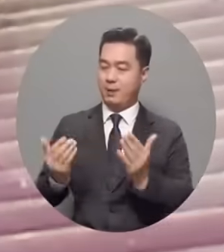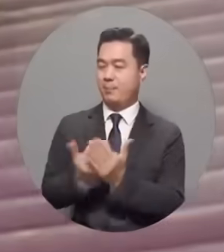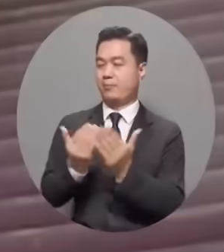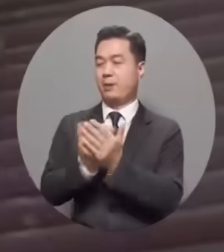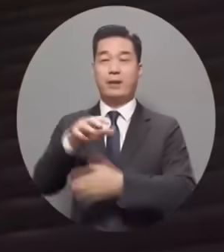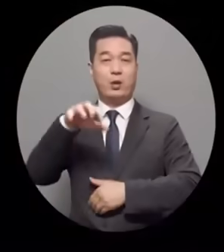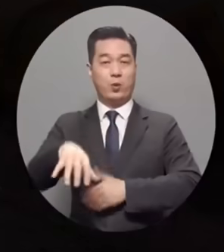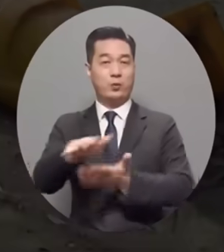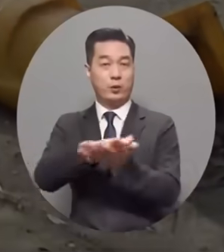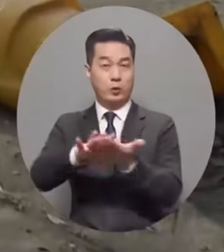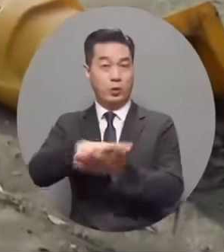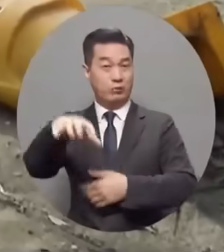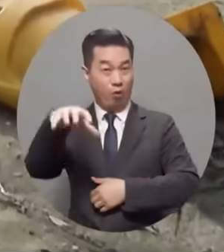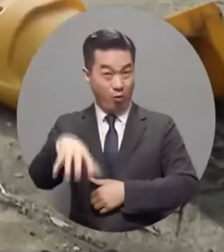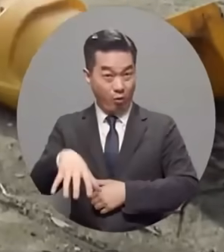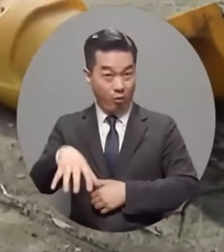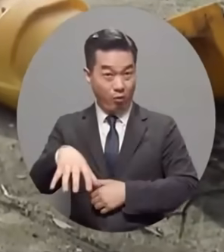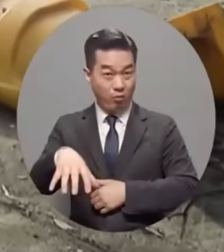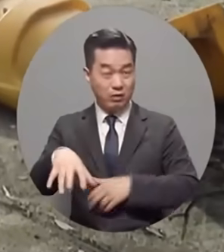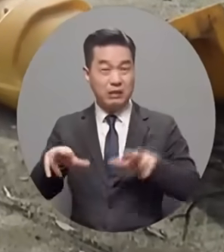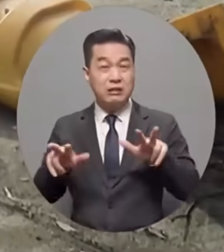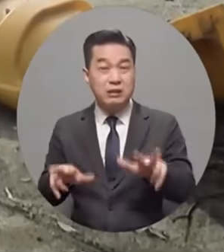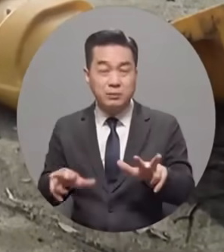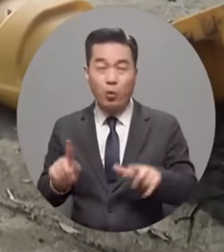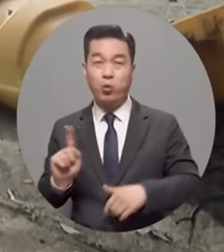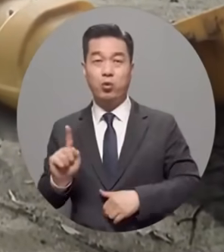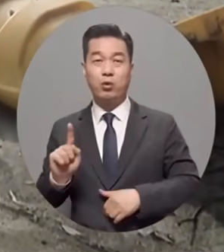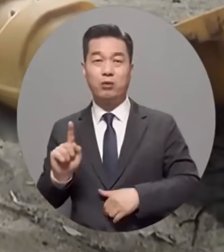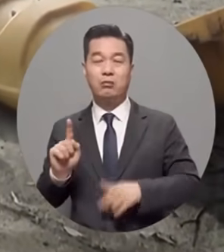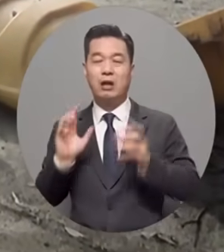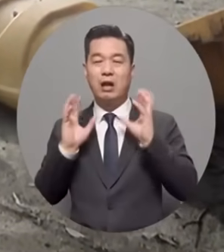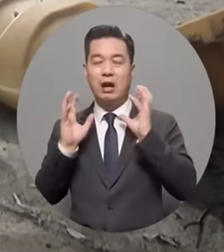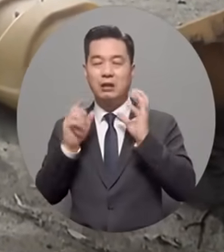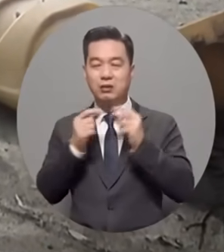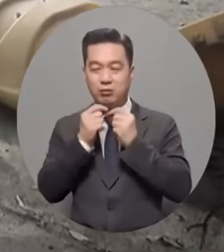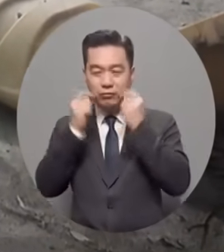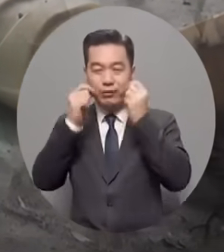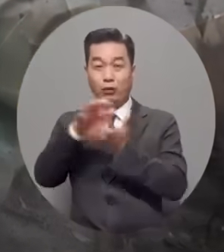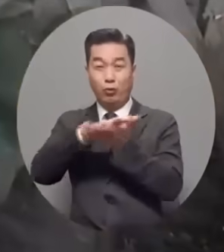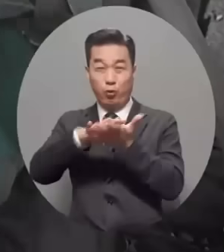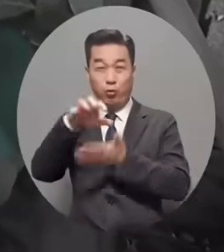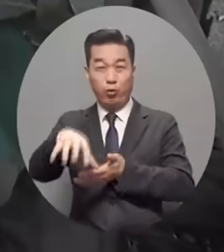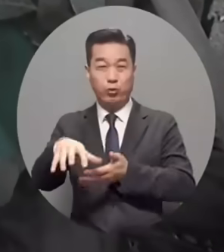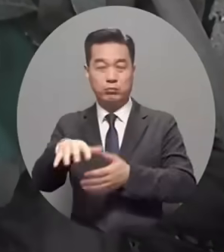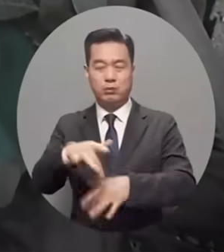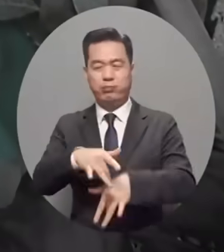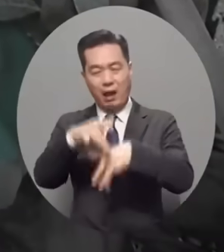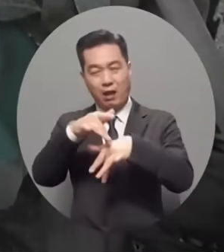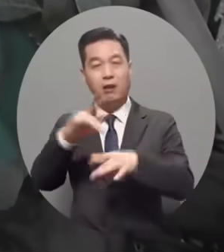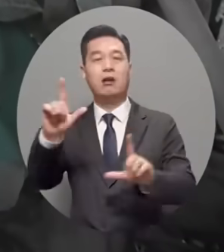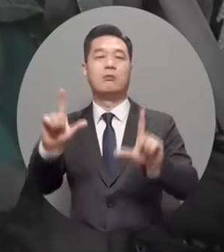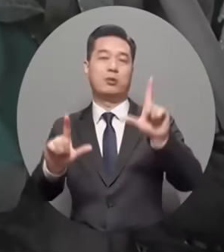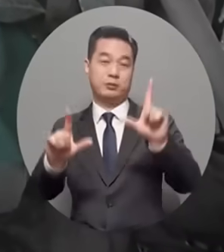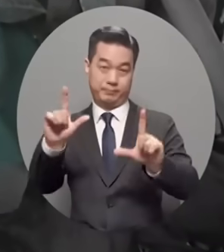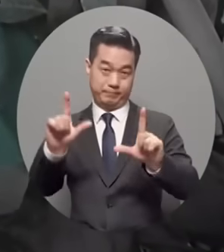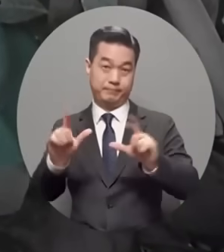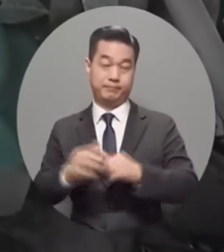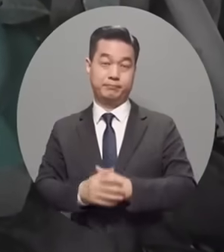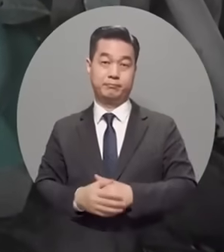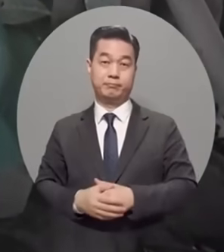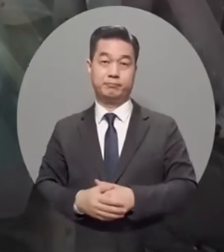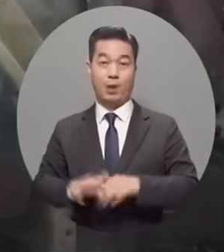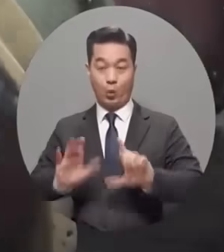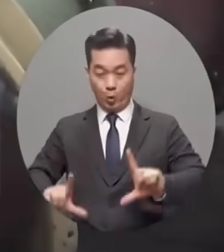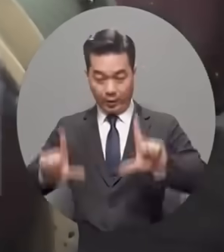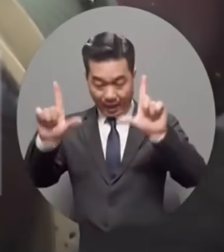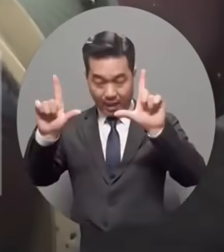놀이터. 하지만 아이들의 웃음소리가 사라지고 이제는 놀이터마저 사라지는 현실. 2024년